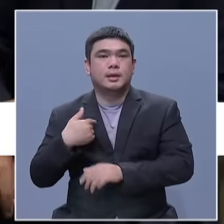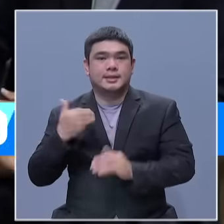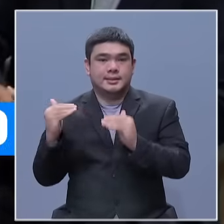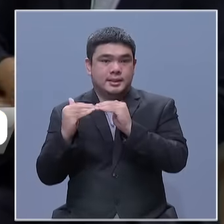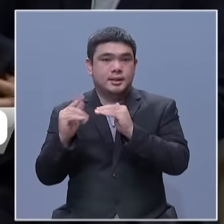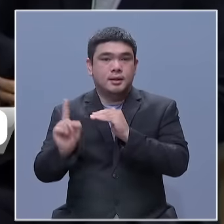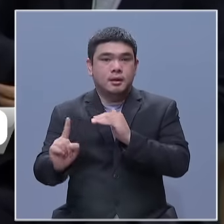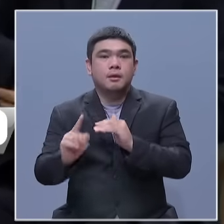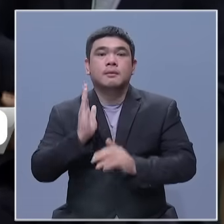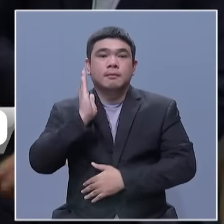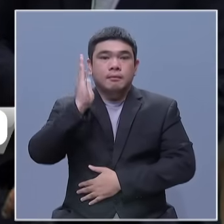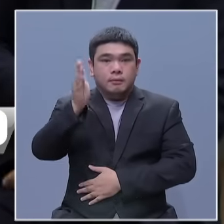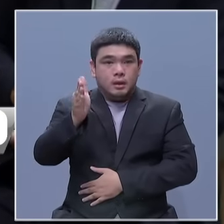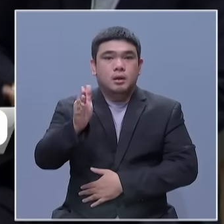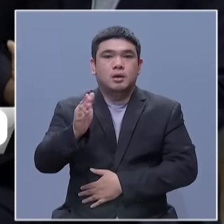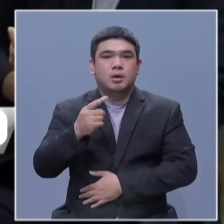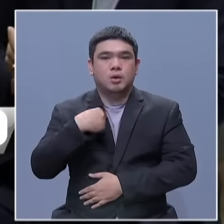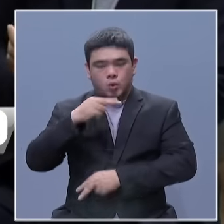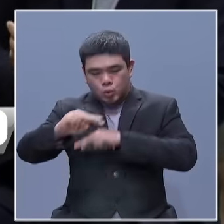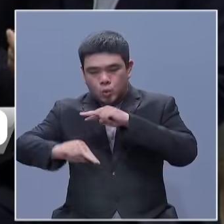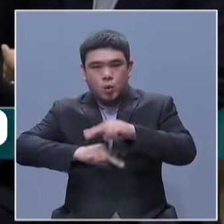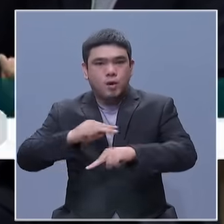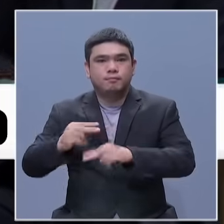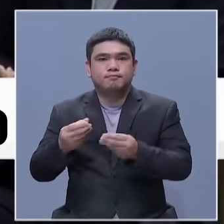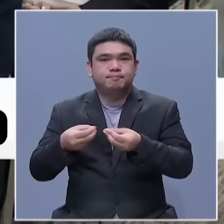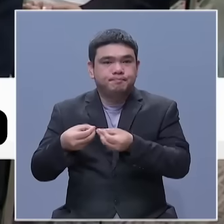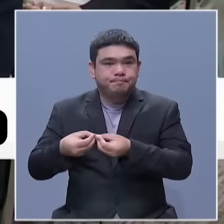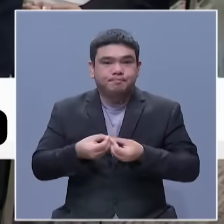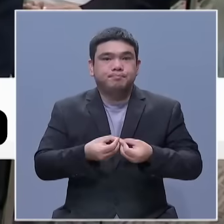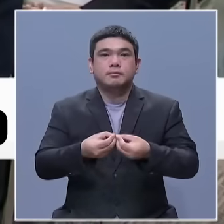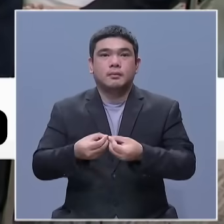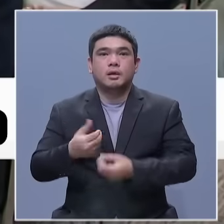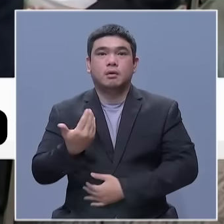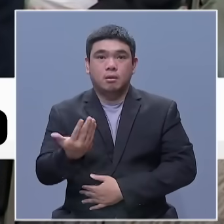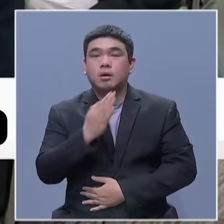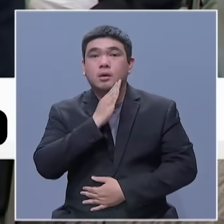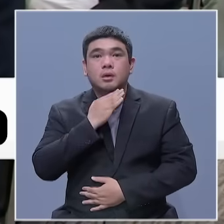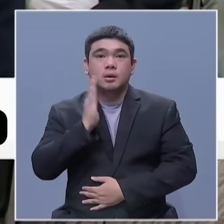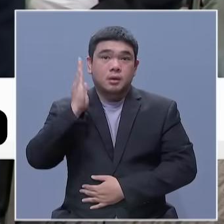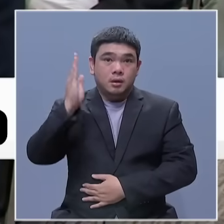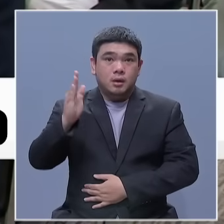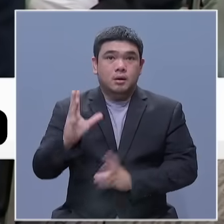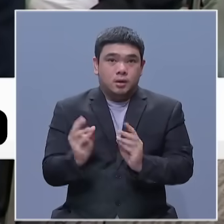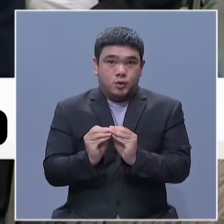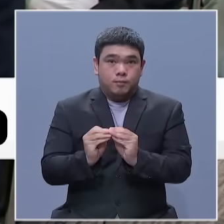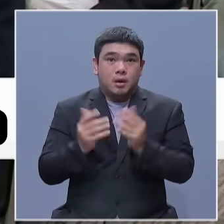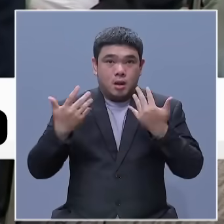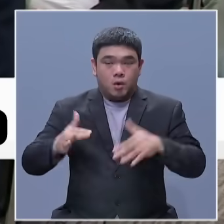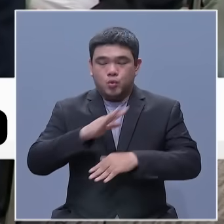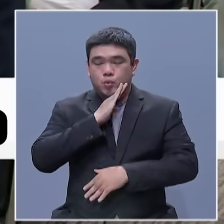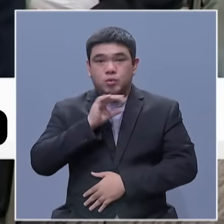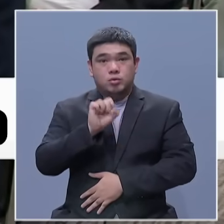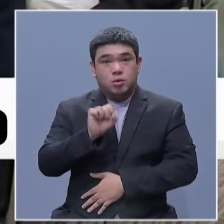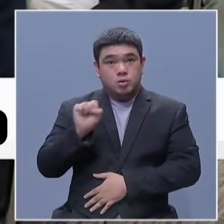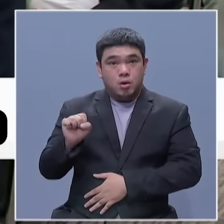างที่บอกหลังจากนั้นเดี๋ยวจะมีการพิจารณาต่อไปแต่อย่างไรก็ตามท่านผู้ชมครับหลังการประชุมปรากฏว่าส.ส.